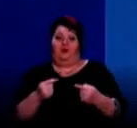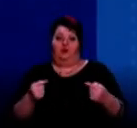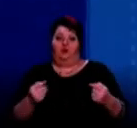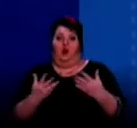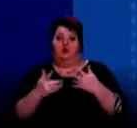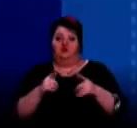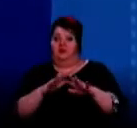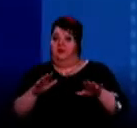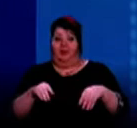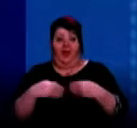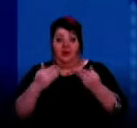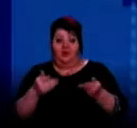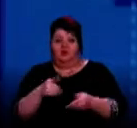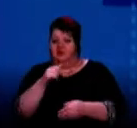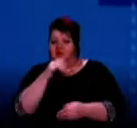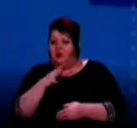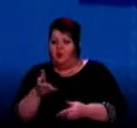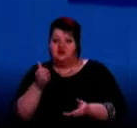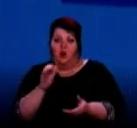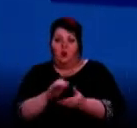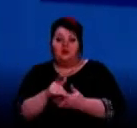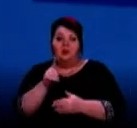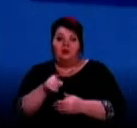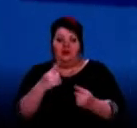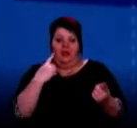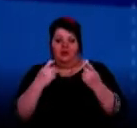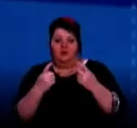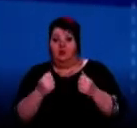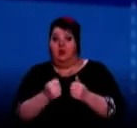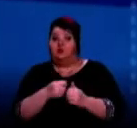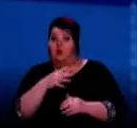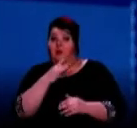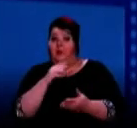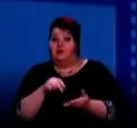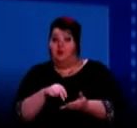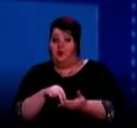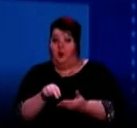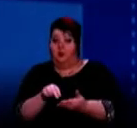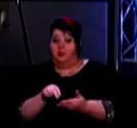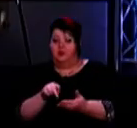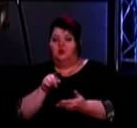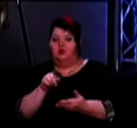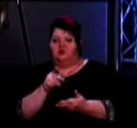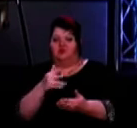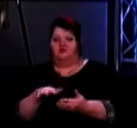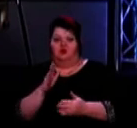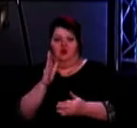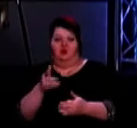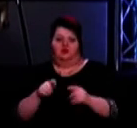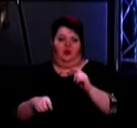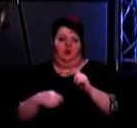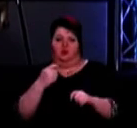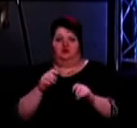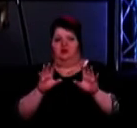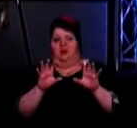не надають, і ви не можете ознайомитися з цією інформацією до моменту покупки, то це вже буде порушення